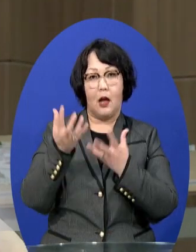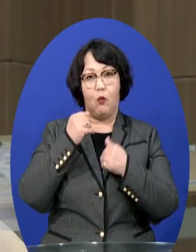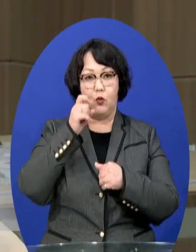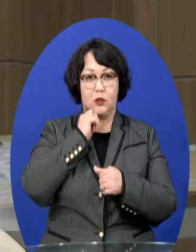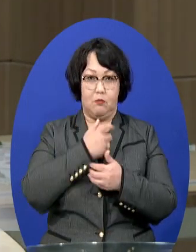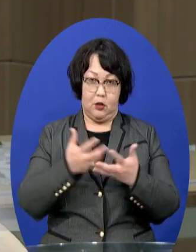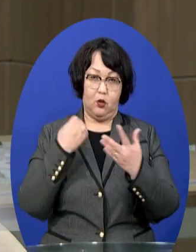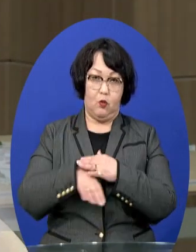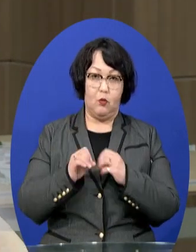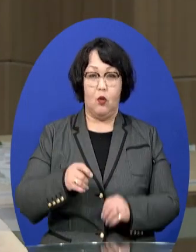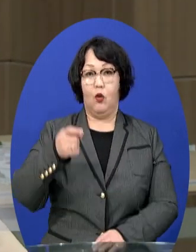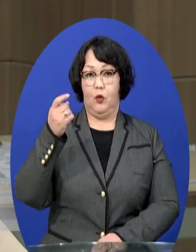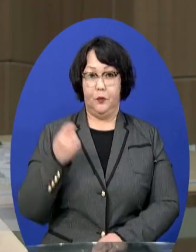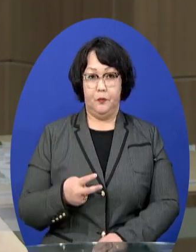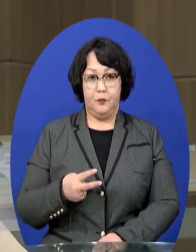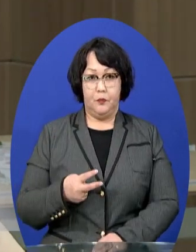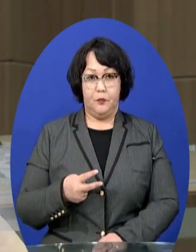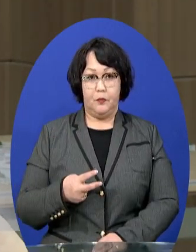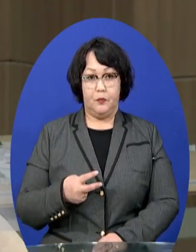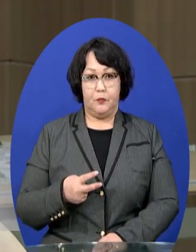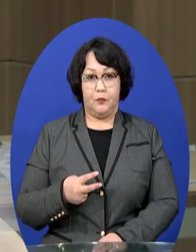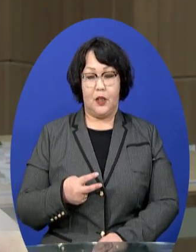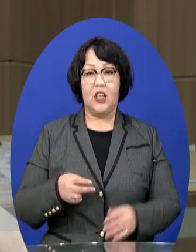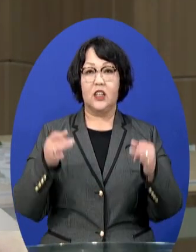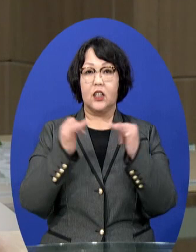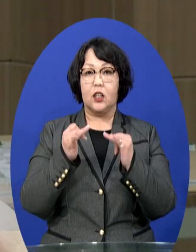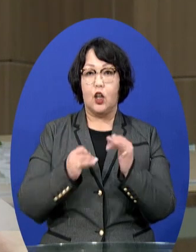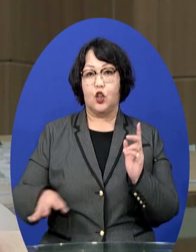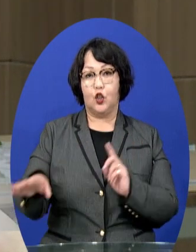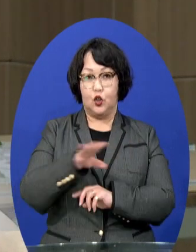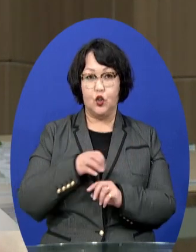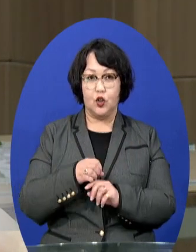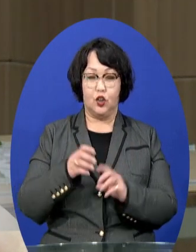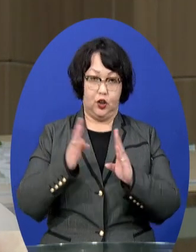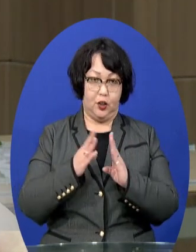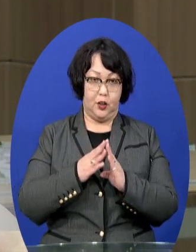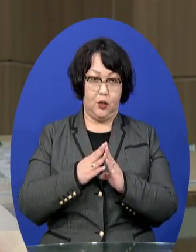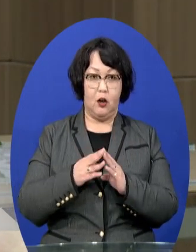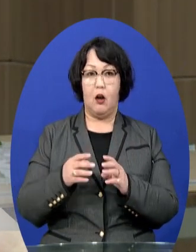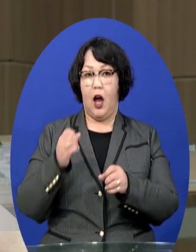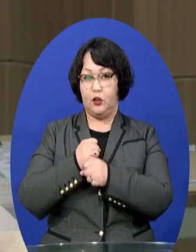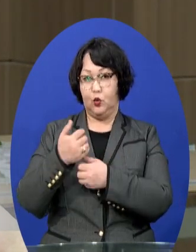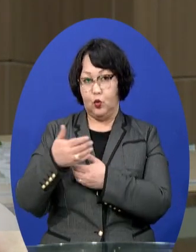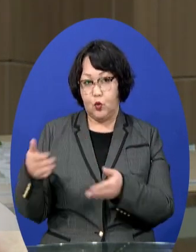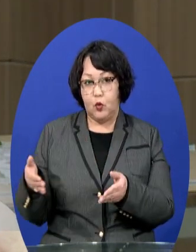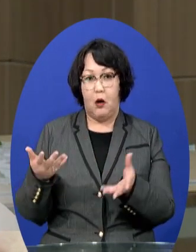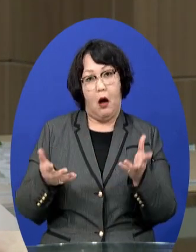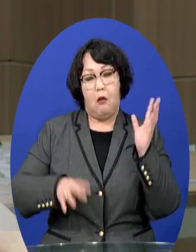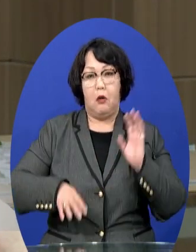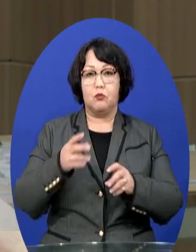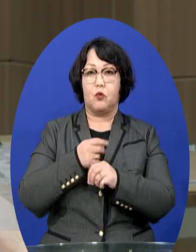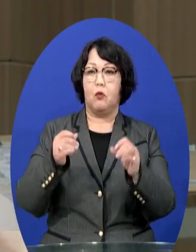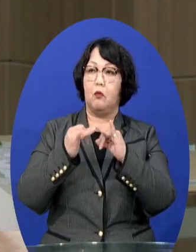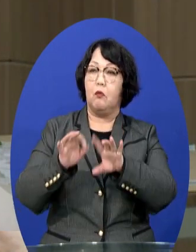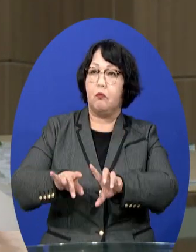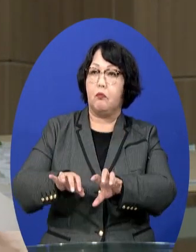гэвэл тэр хүн одоо интернет орчноос түрэн хэлсэн тийм ээ. Гэрээсээ, офисоосоо аль ч орчноос одоо мэдүүлж болно. Гурав